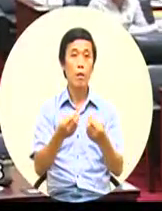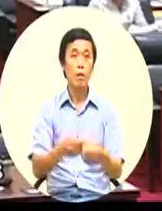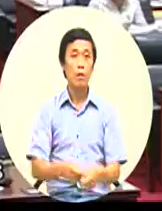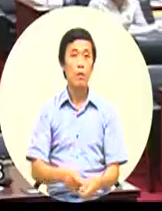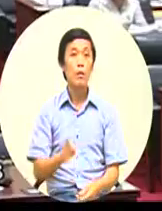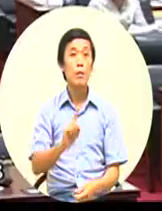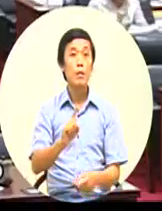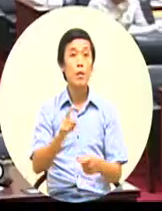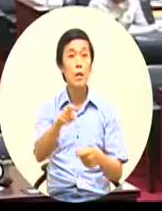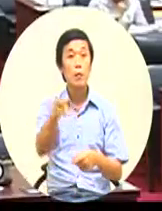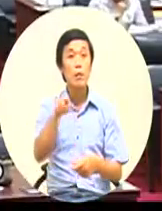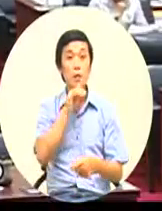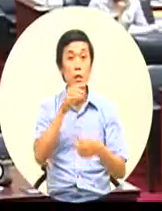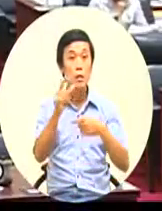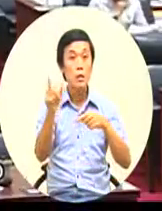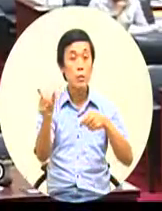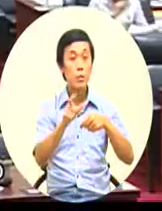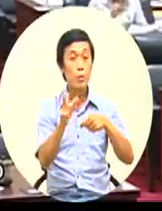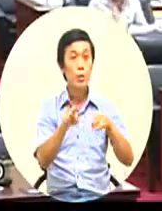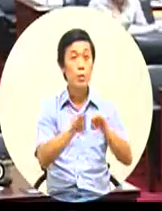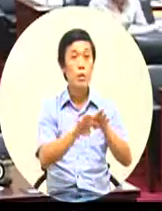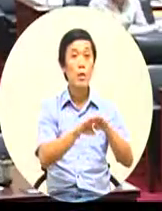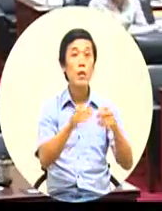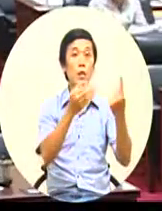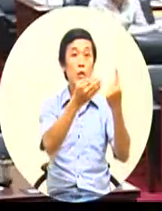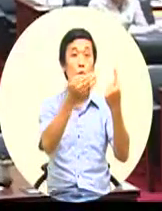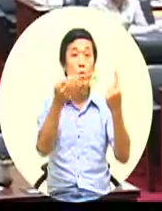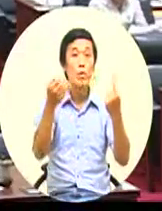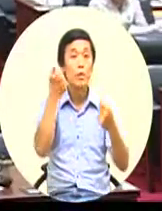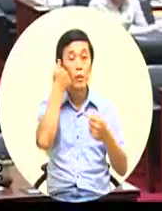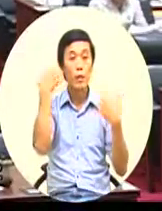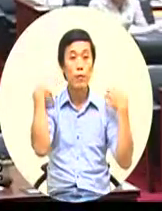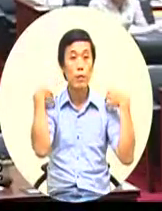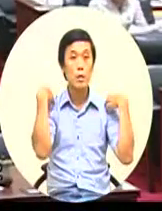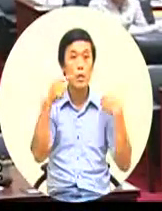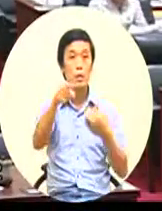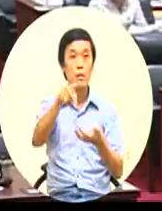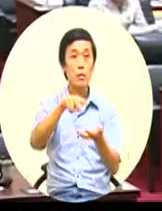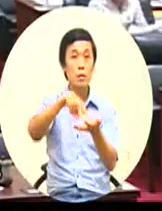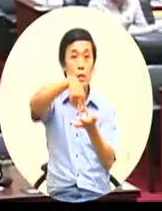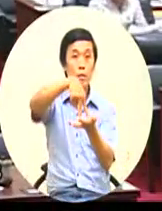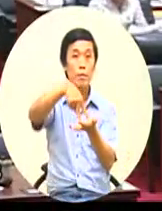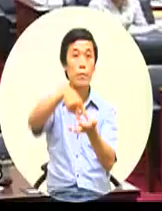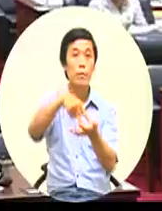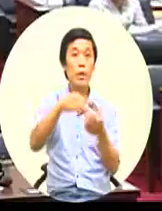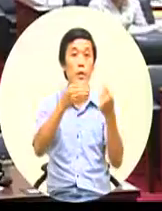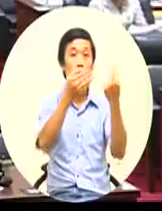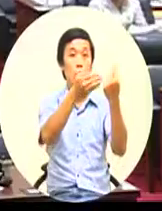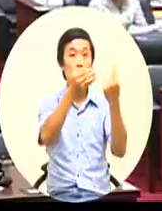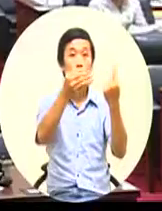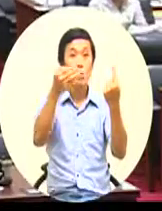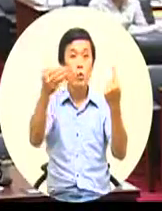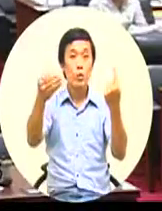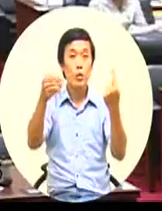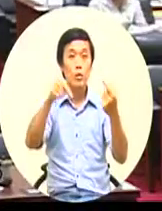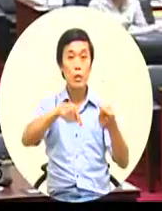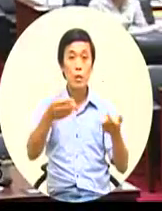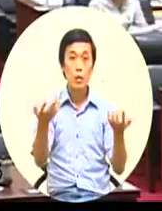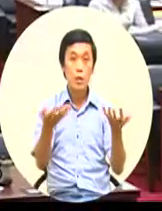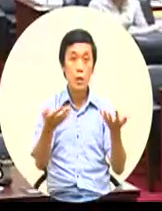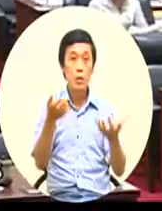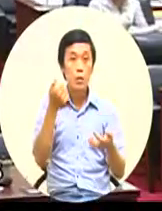风假嘛，来1999接上负责的，站起来。1999这个业务上